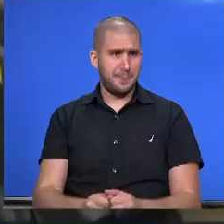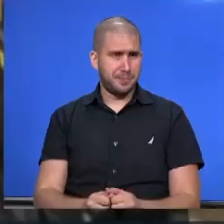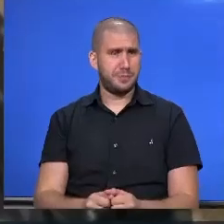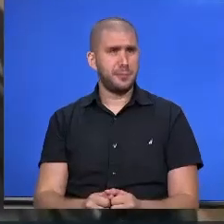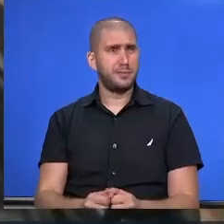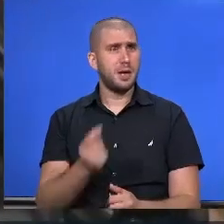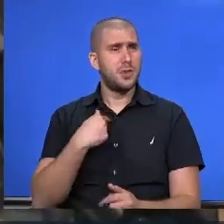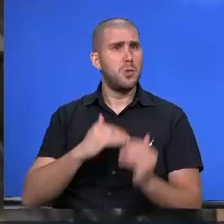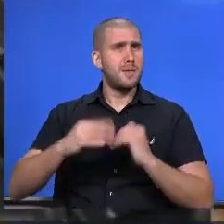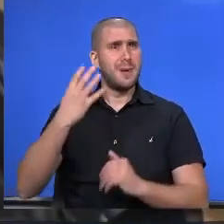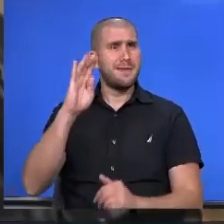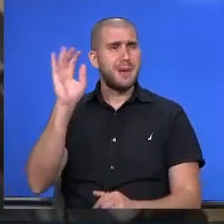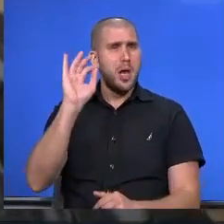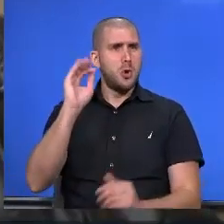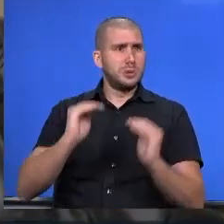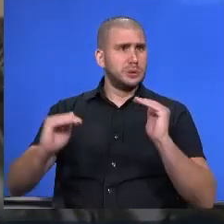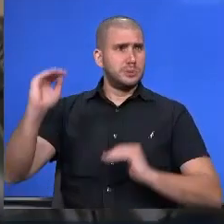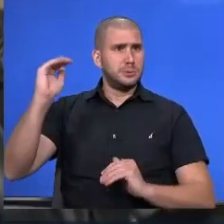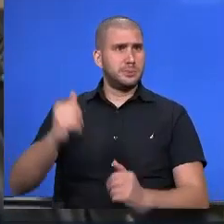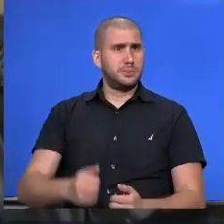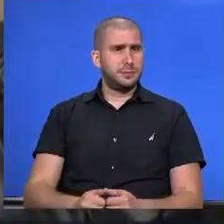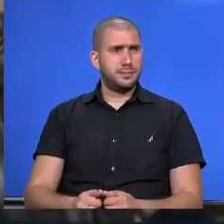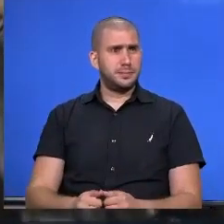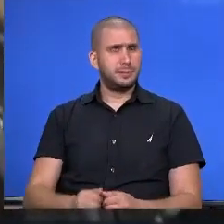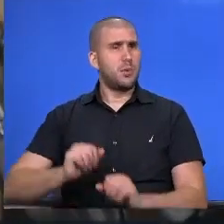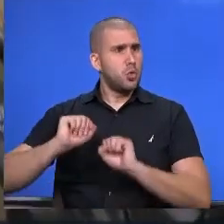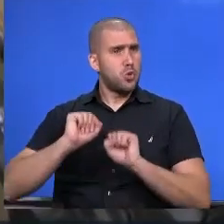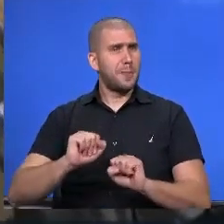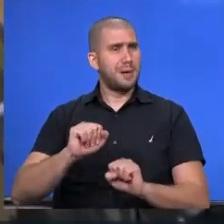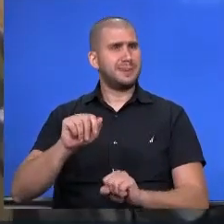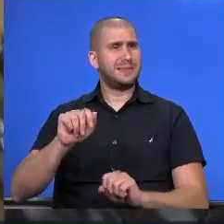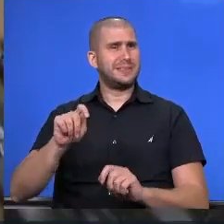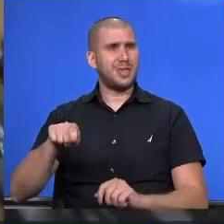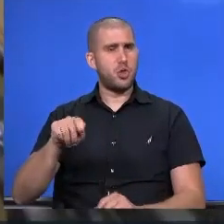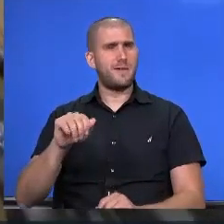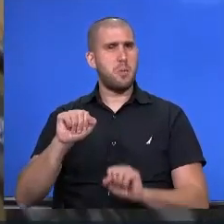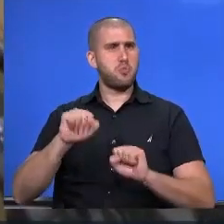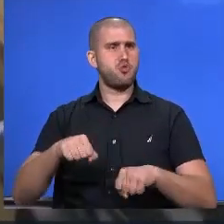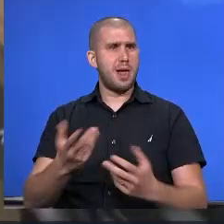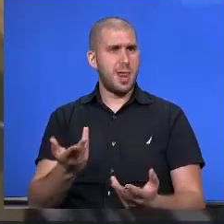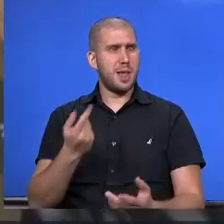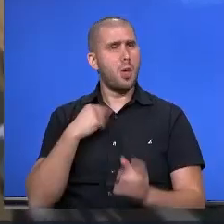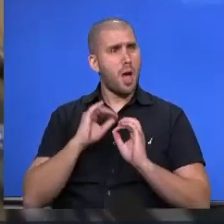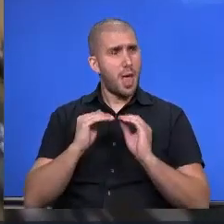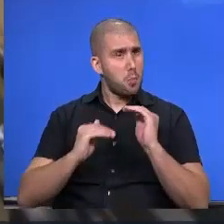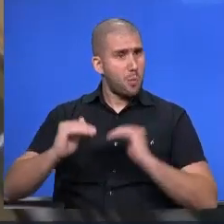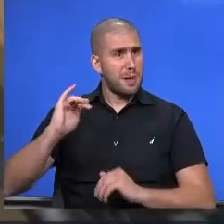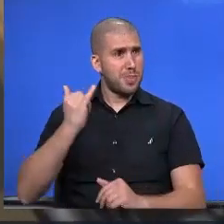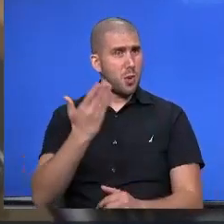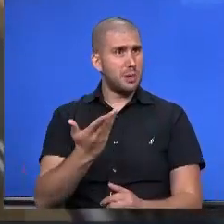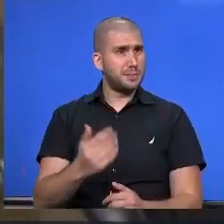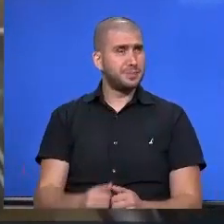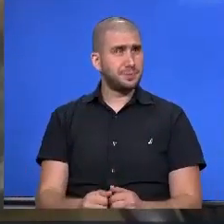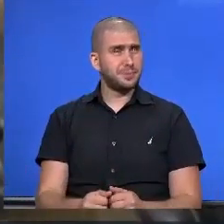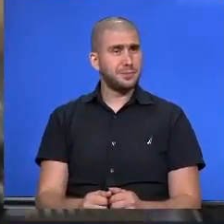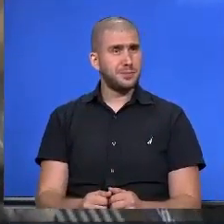We have about a 44-point lead now, and we have a senator and we have a governor, and we still have that kind of a lead,